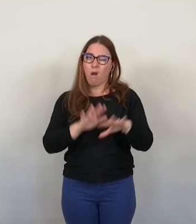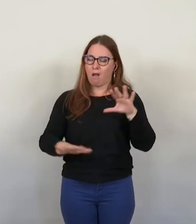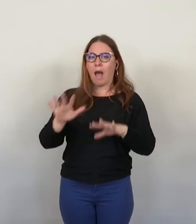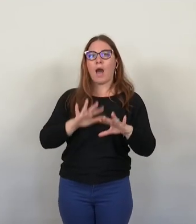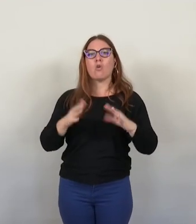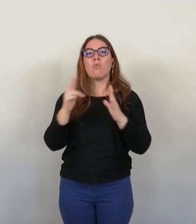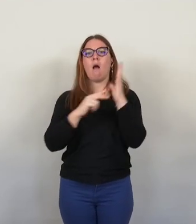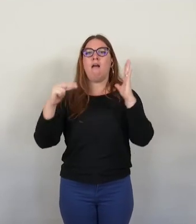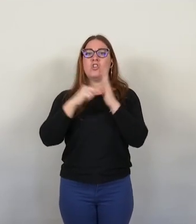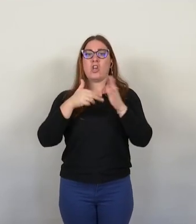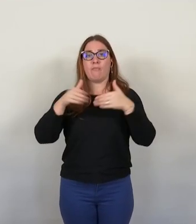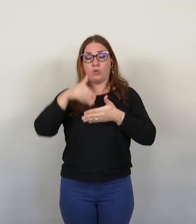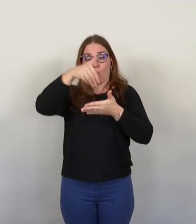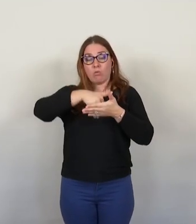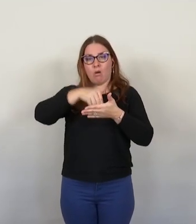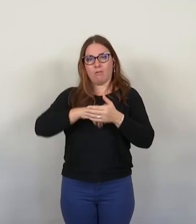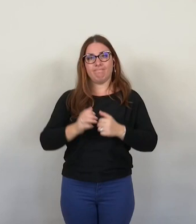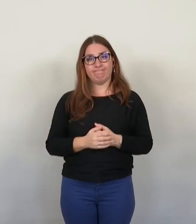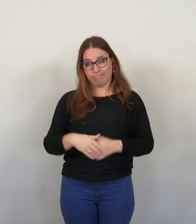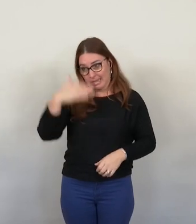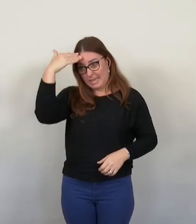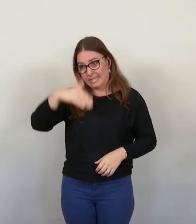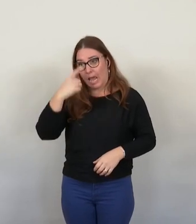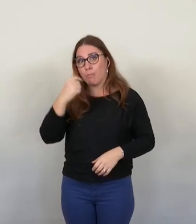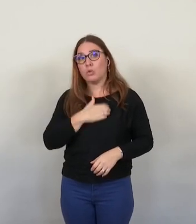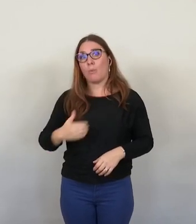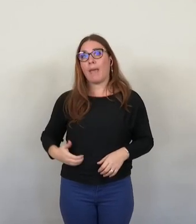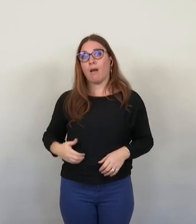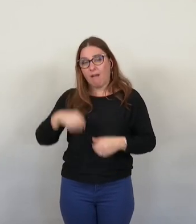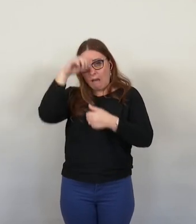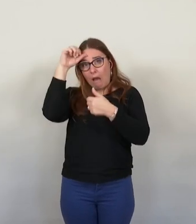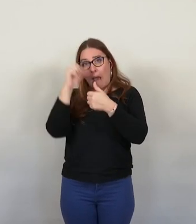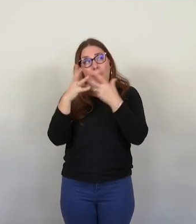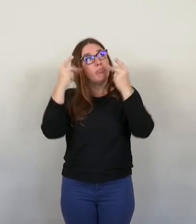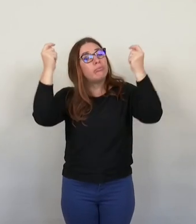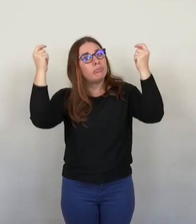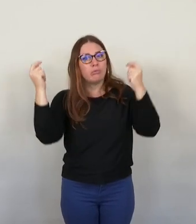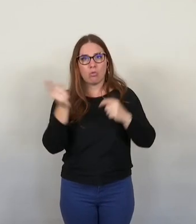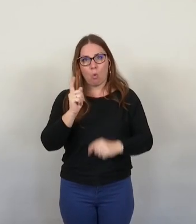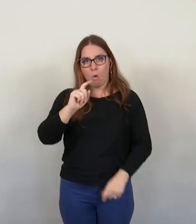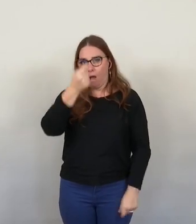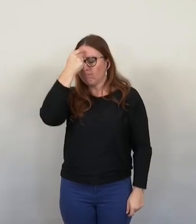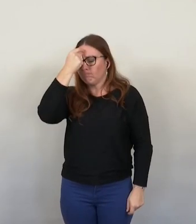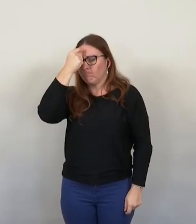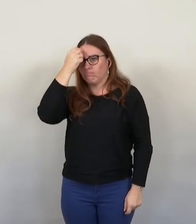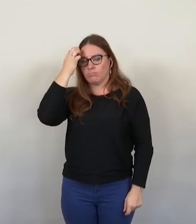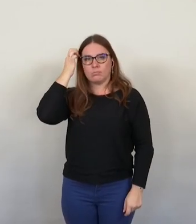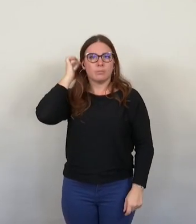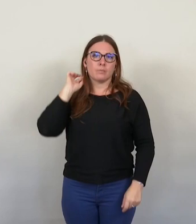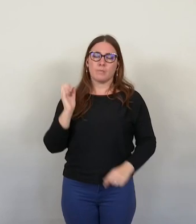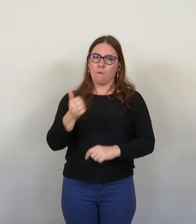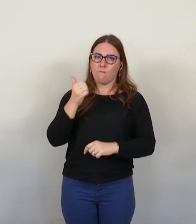la charte de fonctionnement interne vous savez Monsieur le Maire nous n'avons pas la mémoire courte nous attendons la même intransigence dont vous avez fait